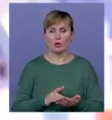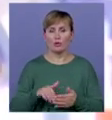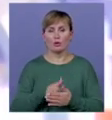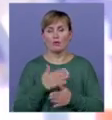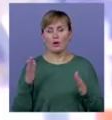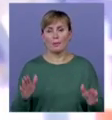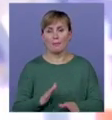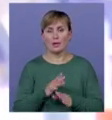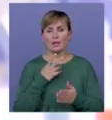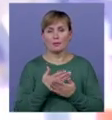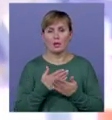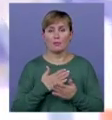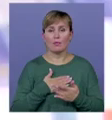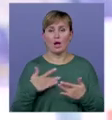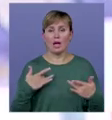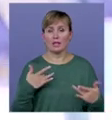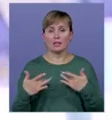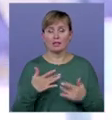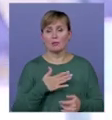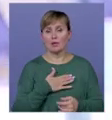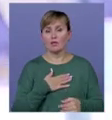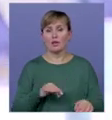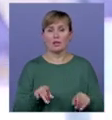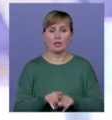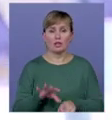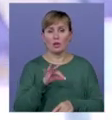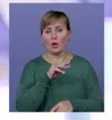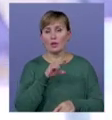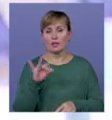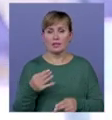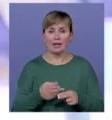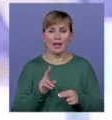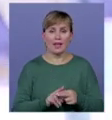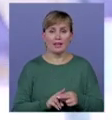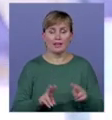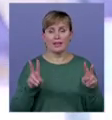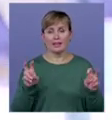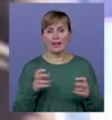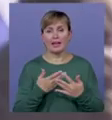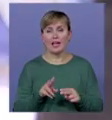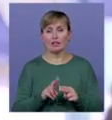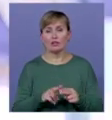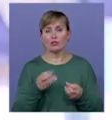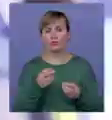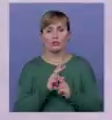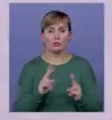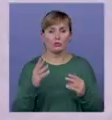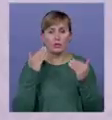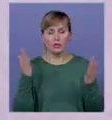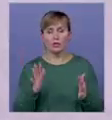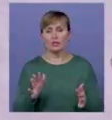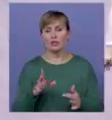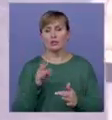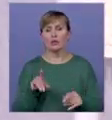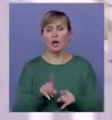песню представит мой артист Мэйбо, а также Оти. Это треки, которые, в принципе, еще никто не слышал. Ну и как же